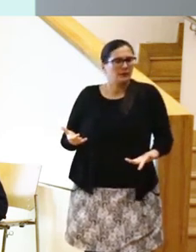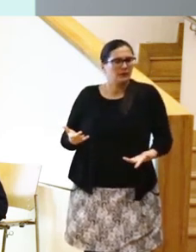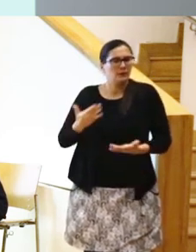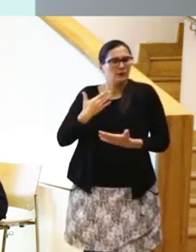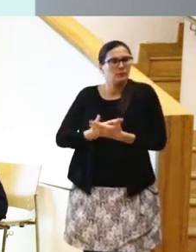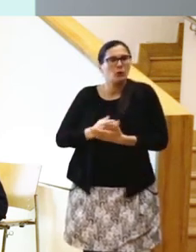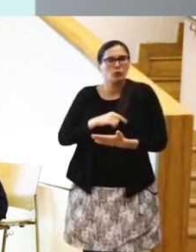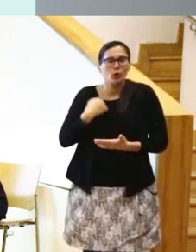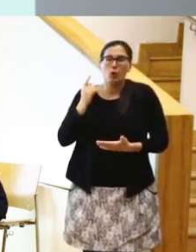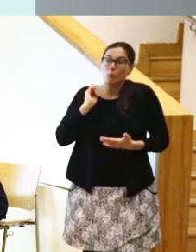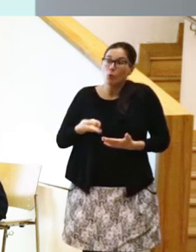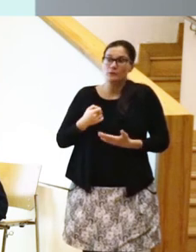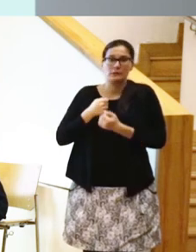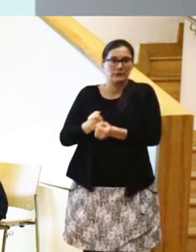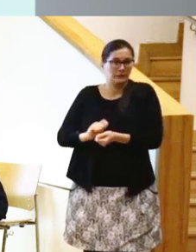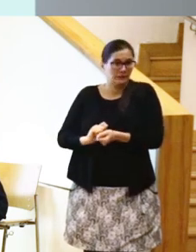zdola,